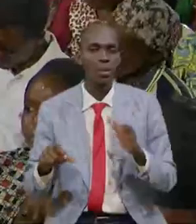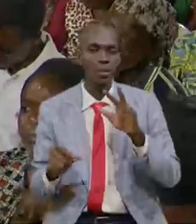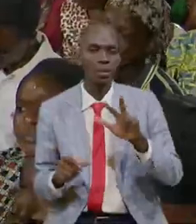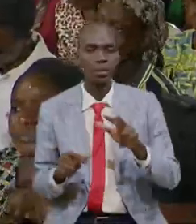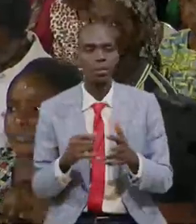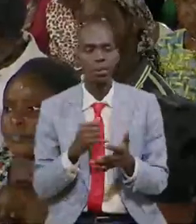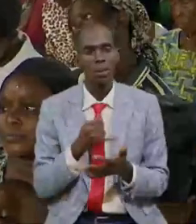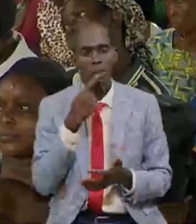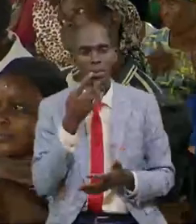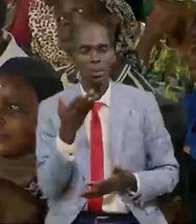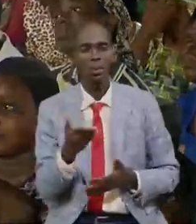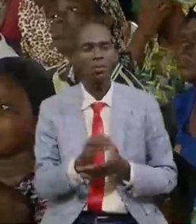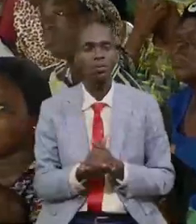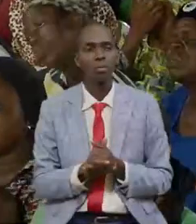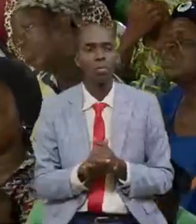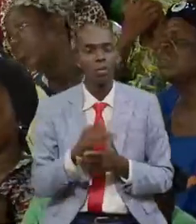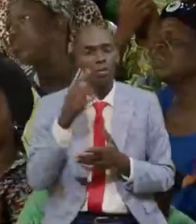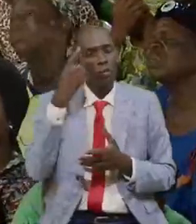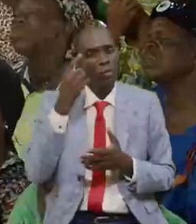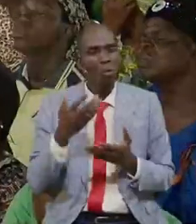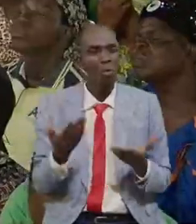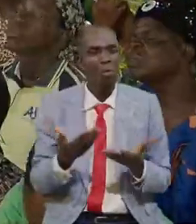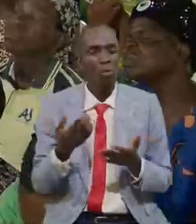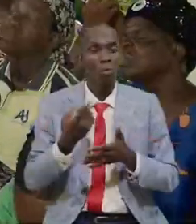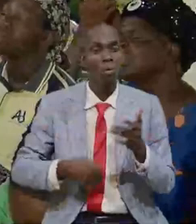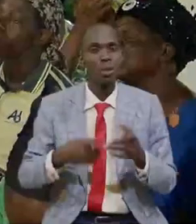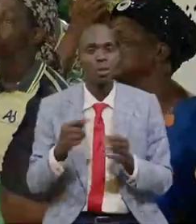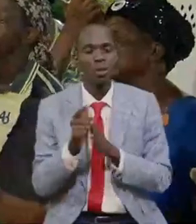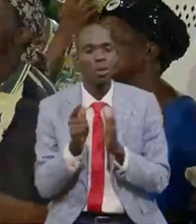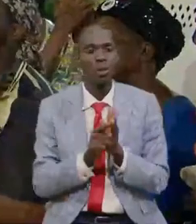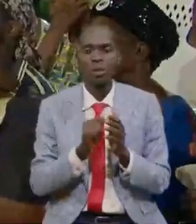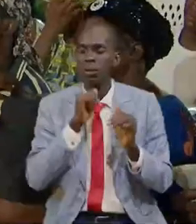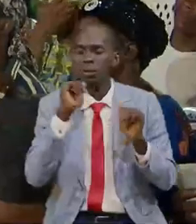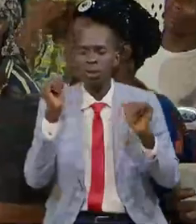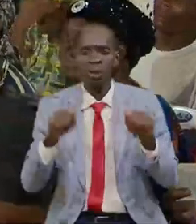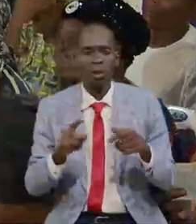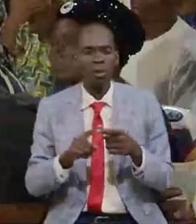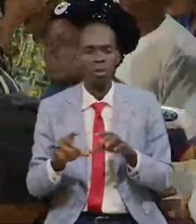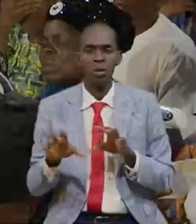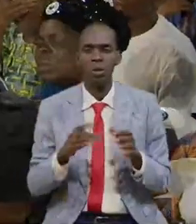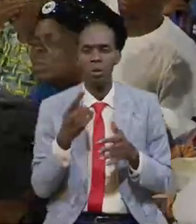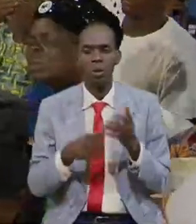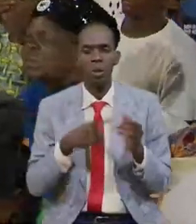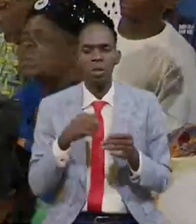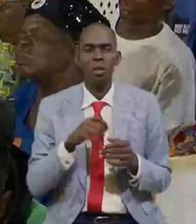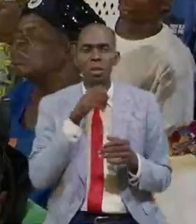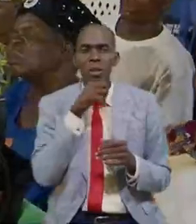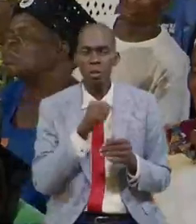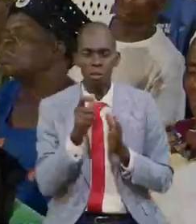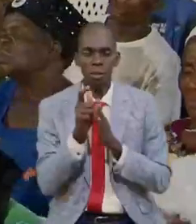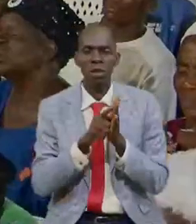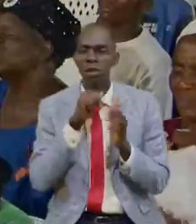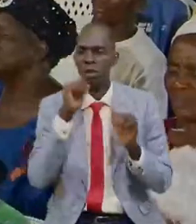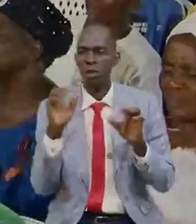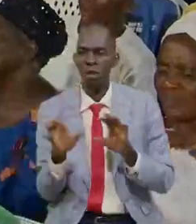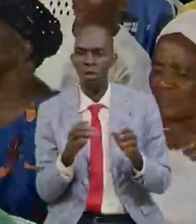dit, car chose impossible à la loi, ce que l'ancienne loi ne pouvait pas faire,